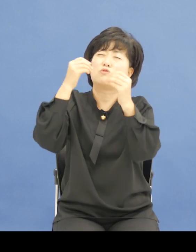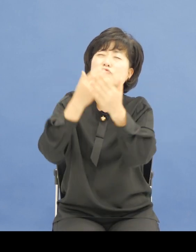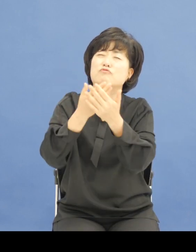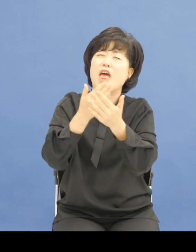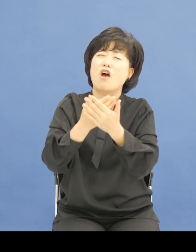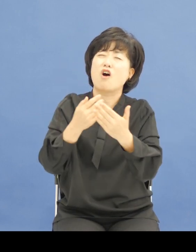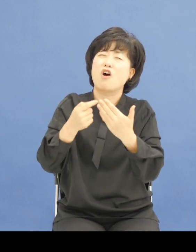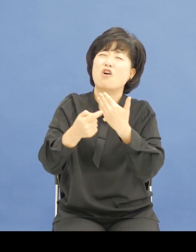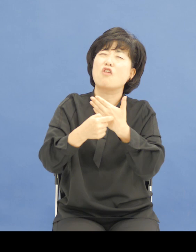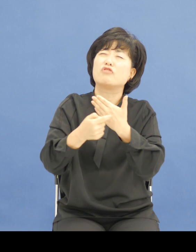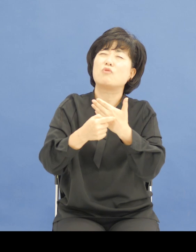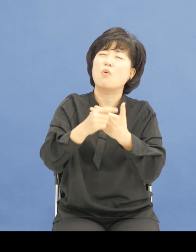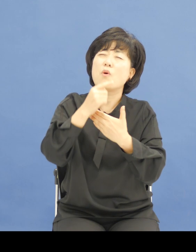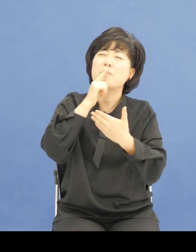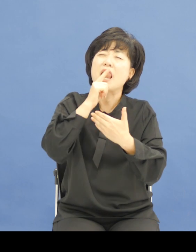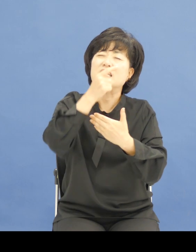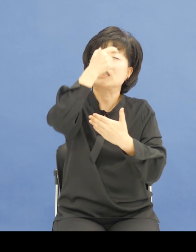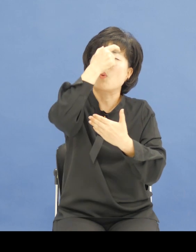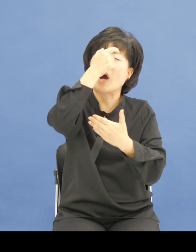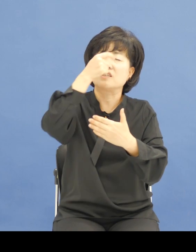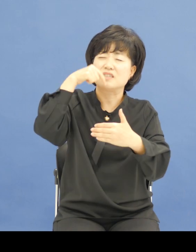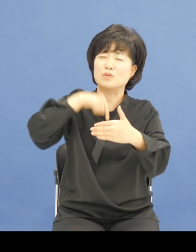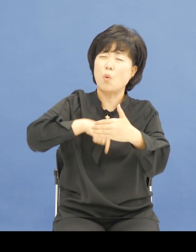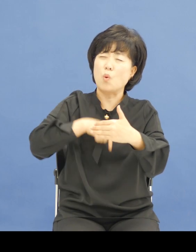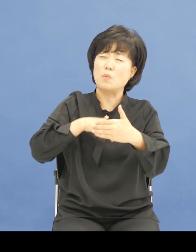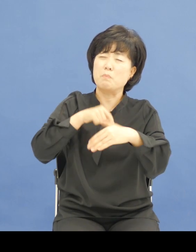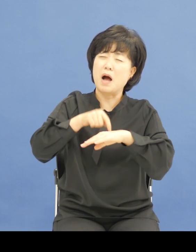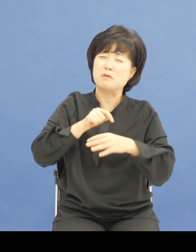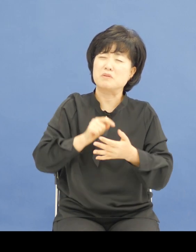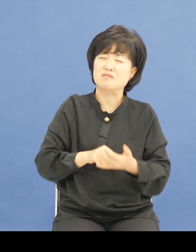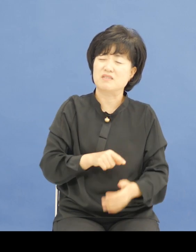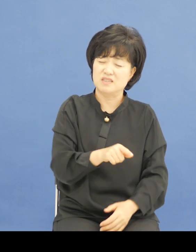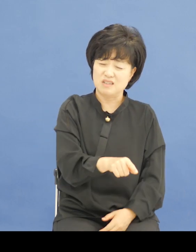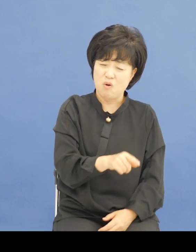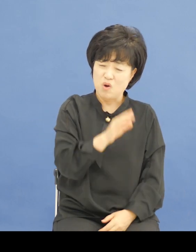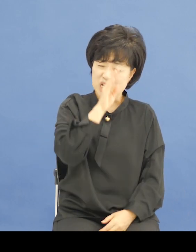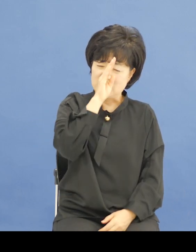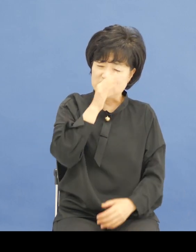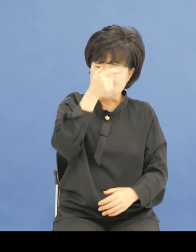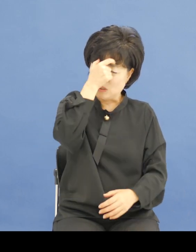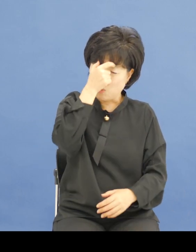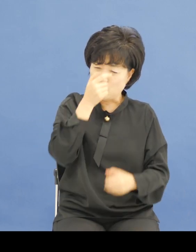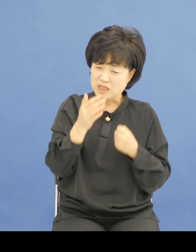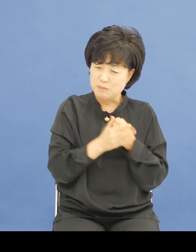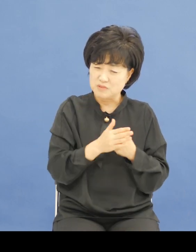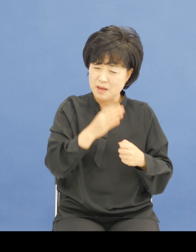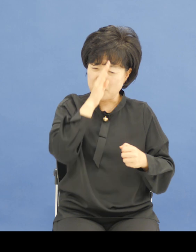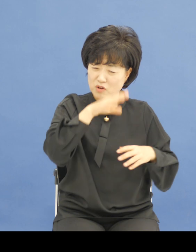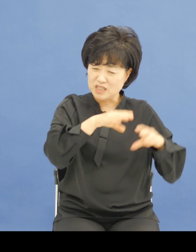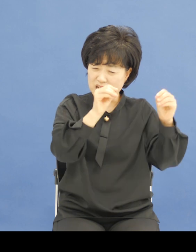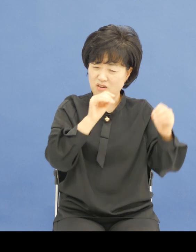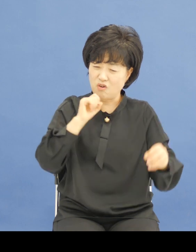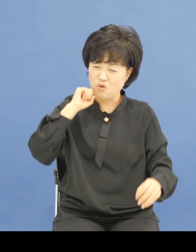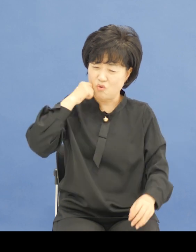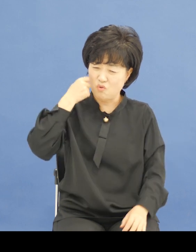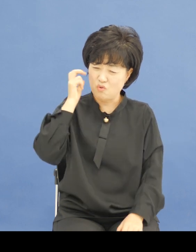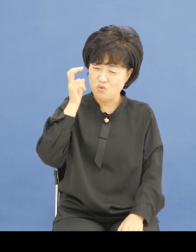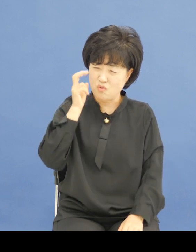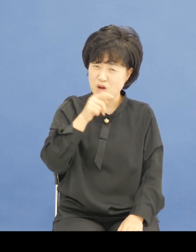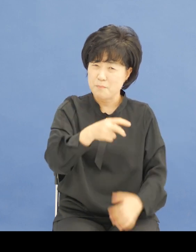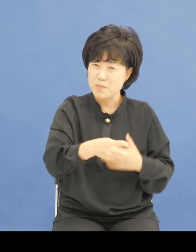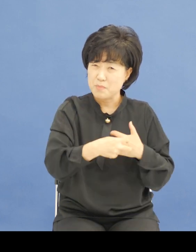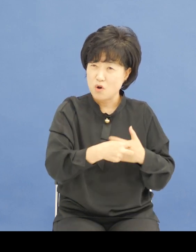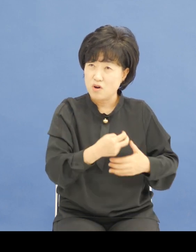이거 기도해서 나을 병이 아닌데 얘를 얼른 병원에 데리고 가든지 이래야지 이제 그런 생각이 자꾸 드는